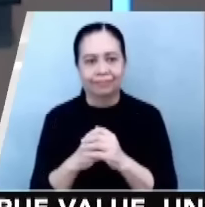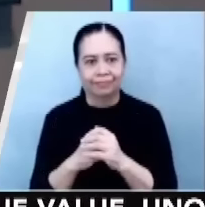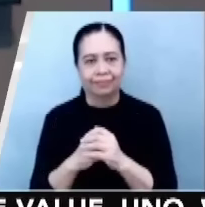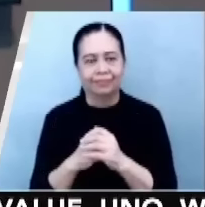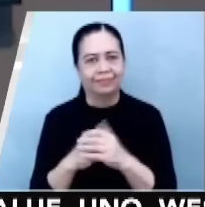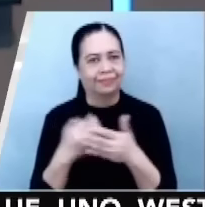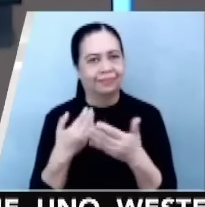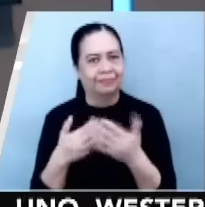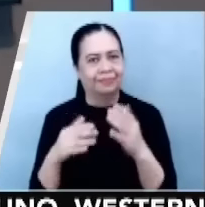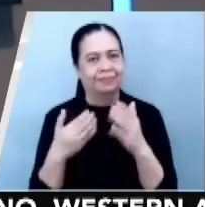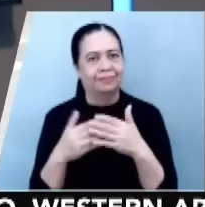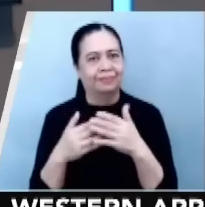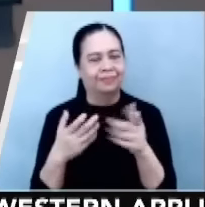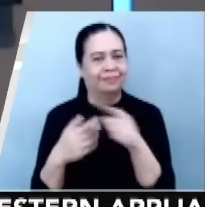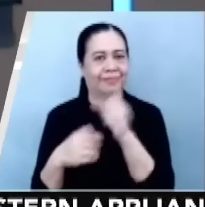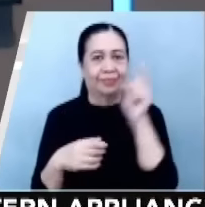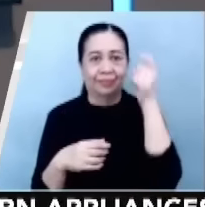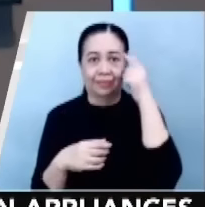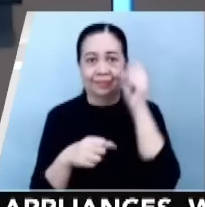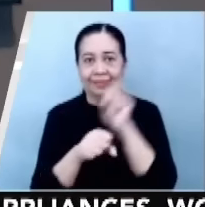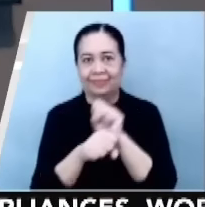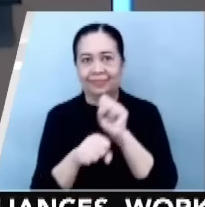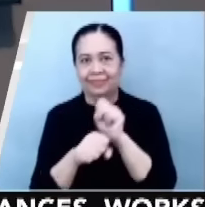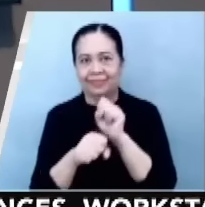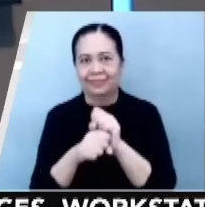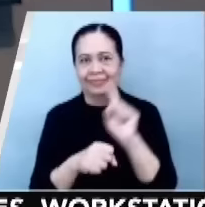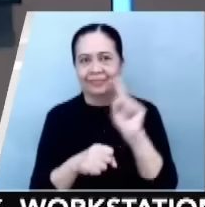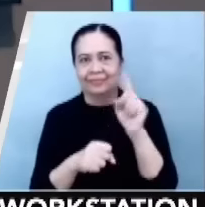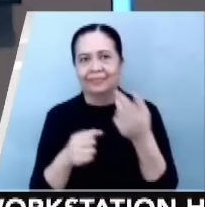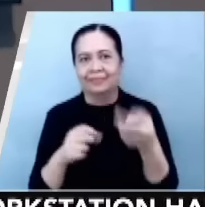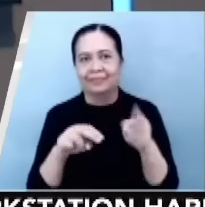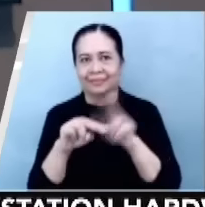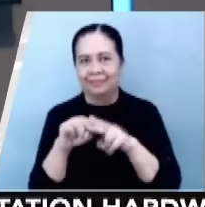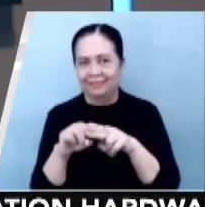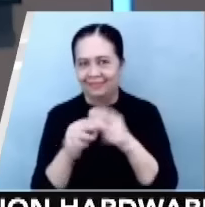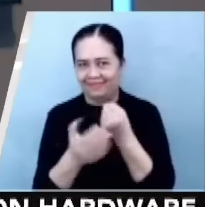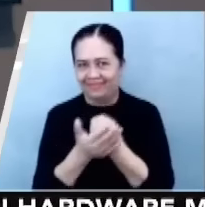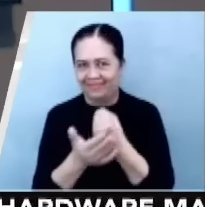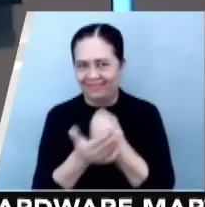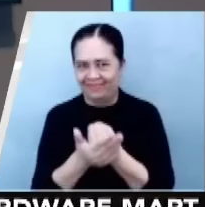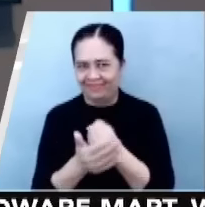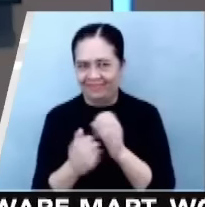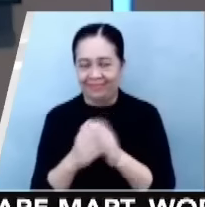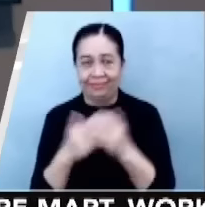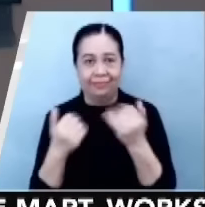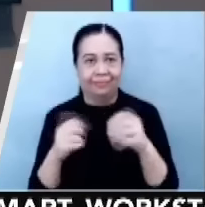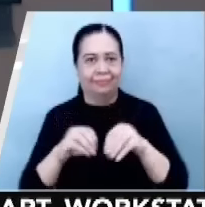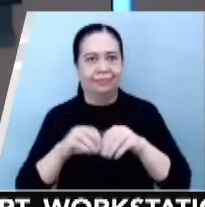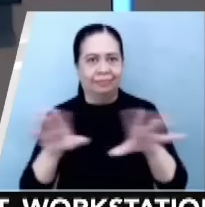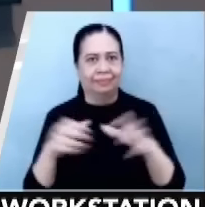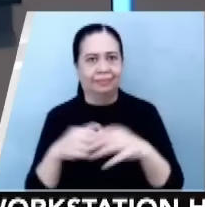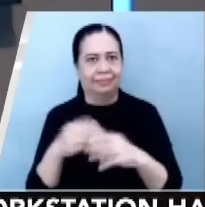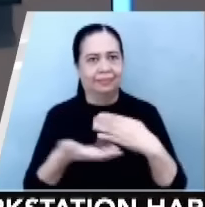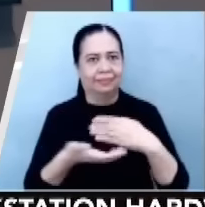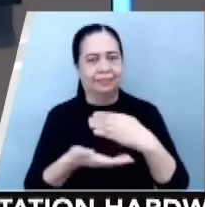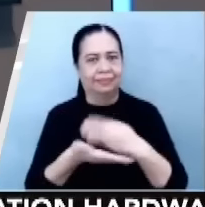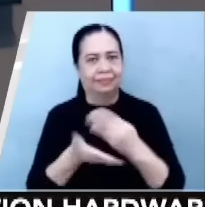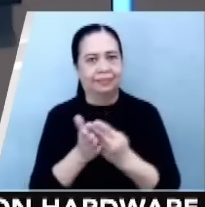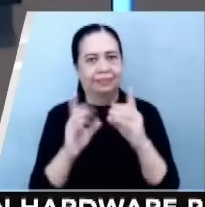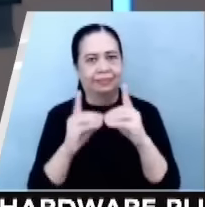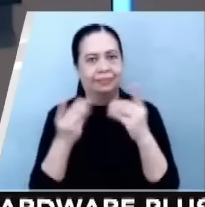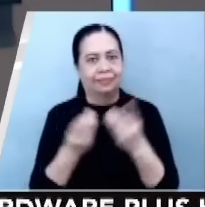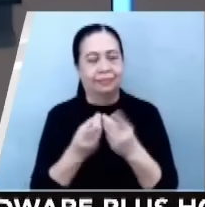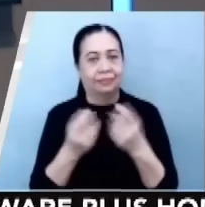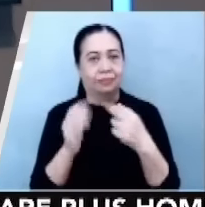ng mga empleyado ng gobyerno ang unang bugso ng dagdag sahod ngayong naglabas na ang Budget Department ng